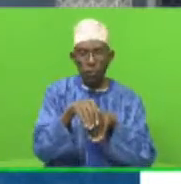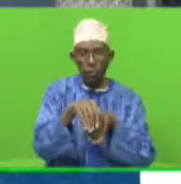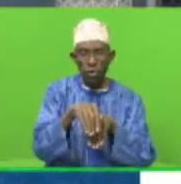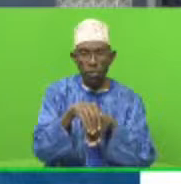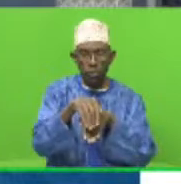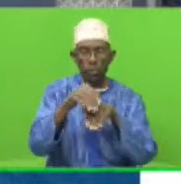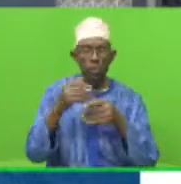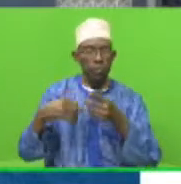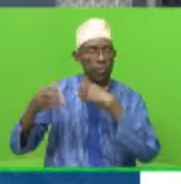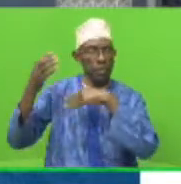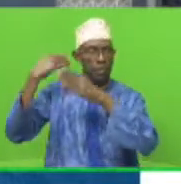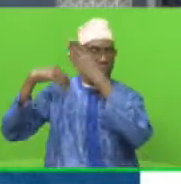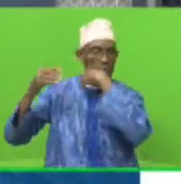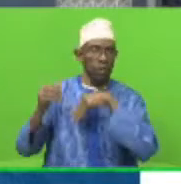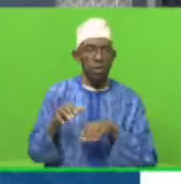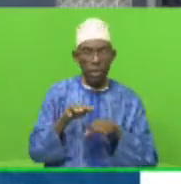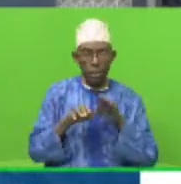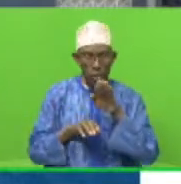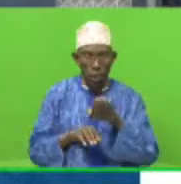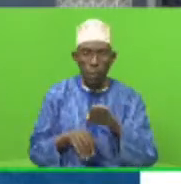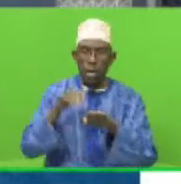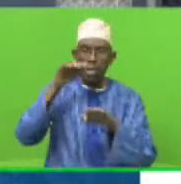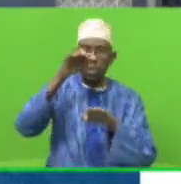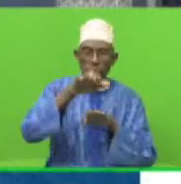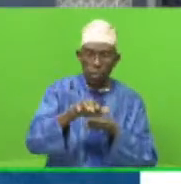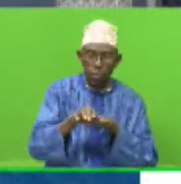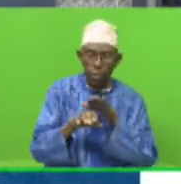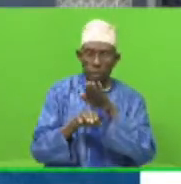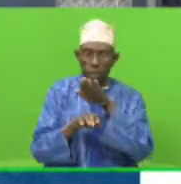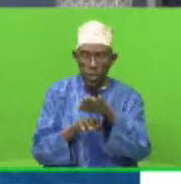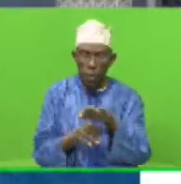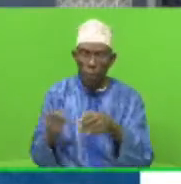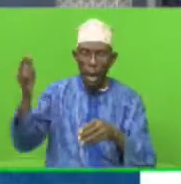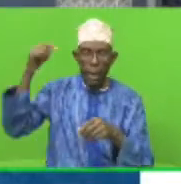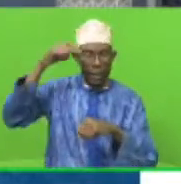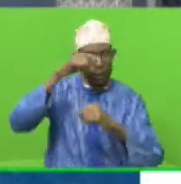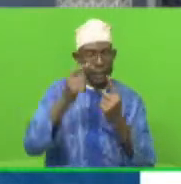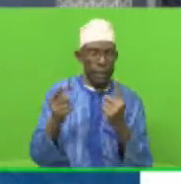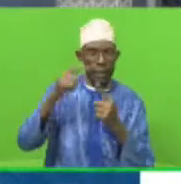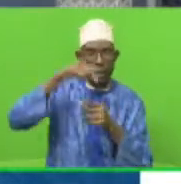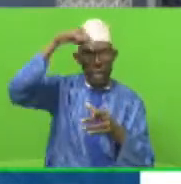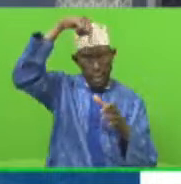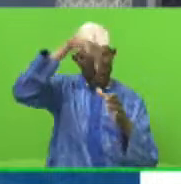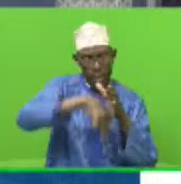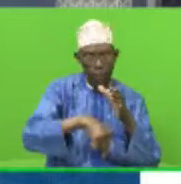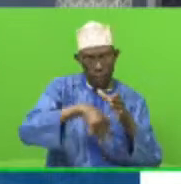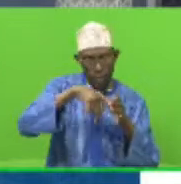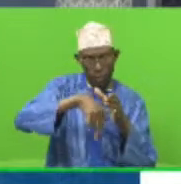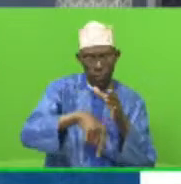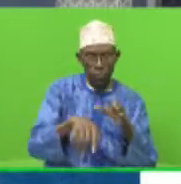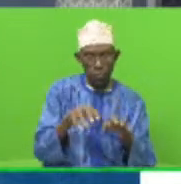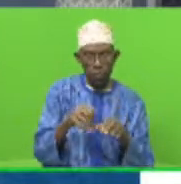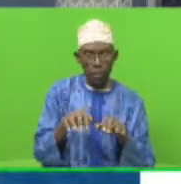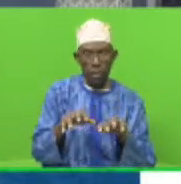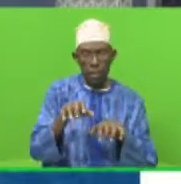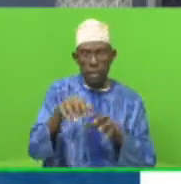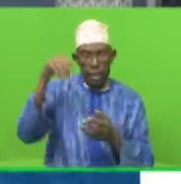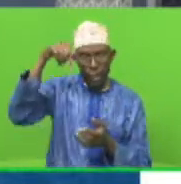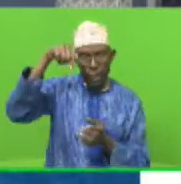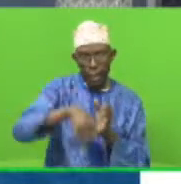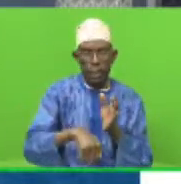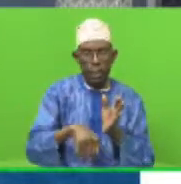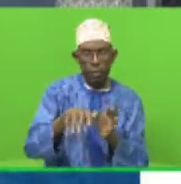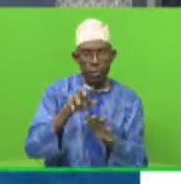كَانَ قَبْلَكُمْ حَذْوَ الْقُذَّةِ بِالْقُذَّةِ حَتَّى لَوْ دَخَلُوا جُحْرَ ضَبٍ